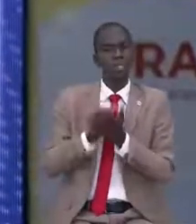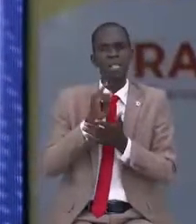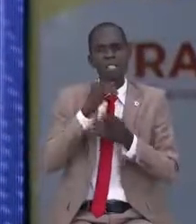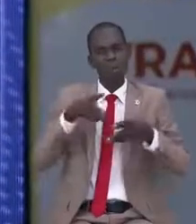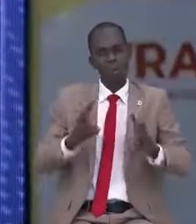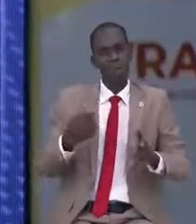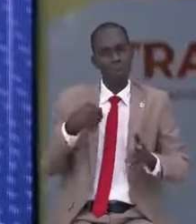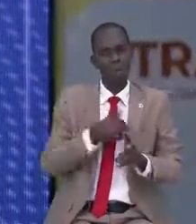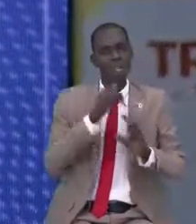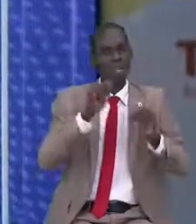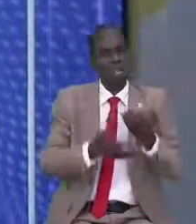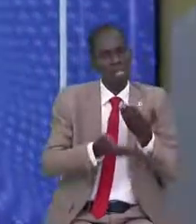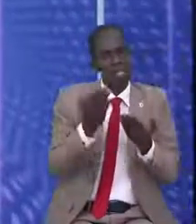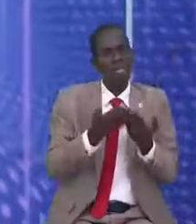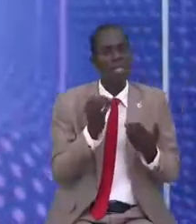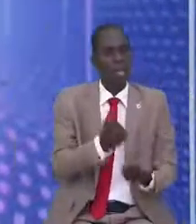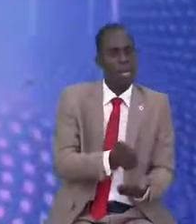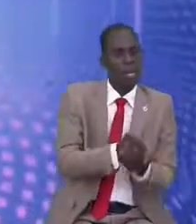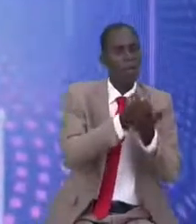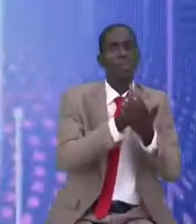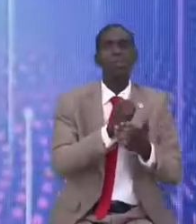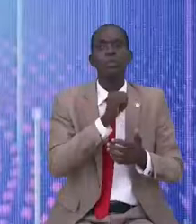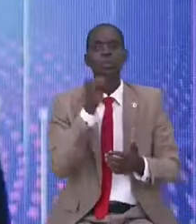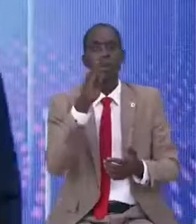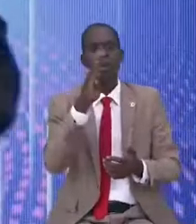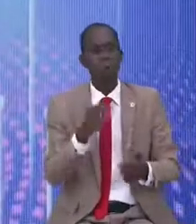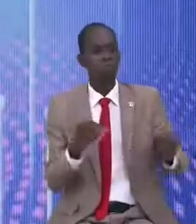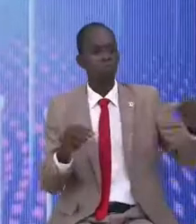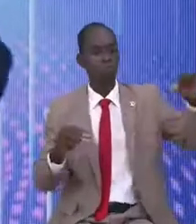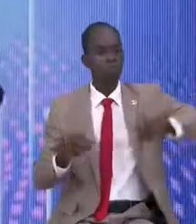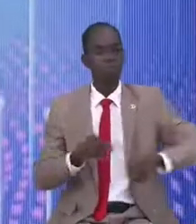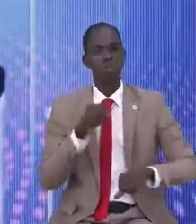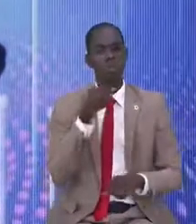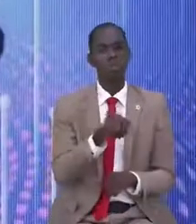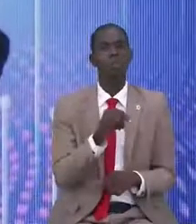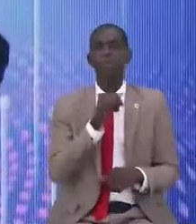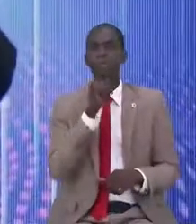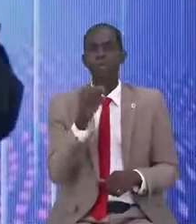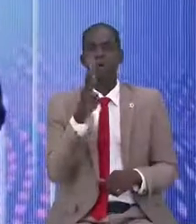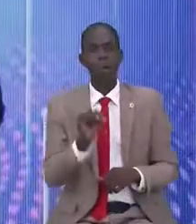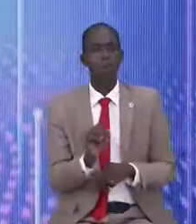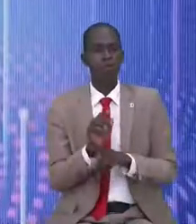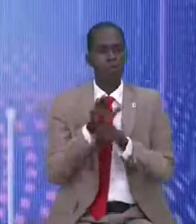la façon d'aider les autres et non pas pour les battre.